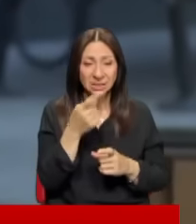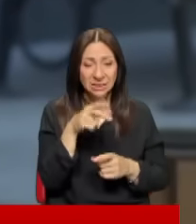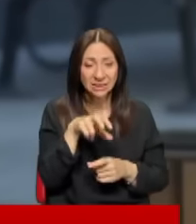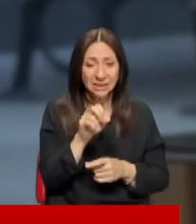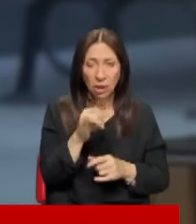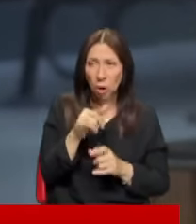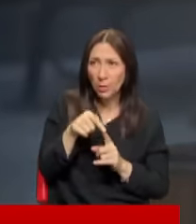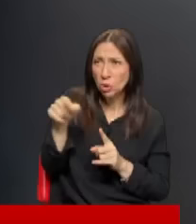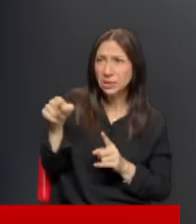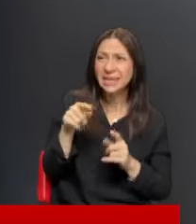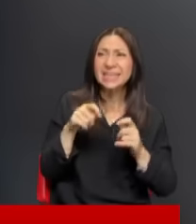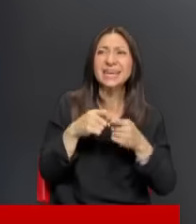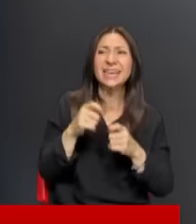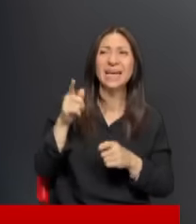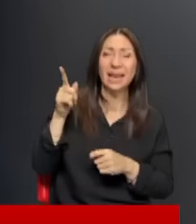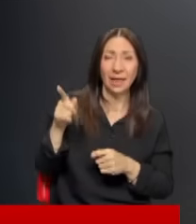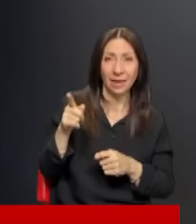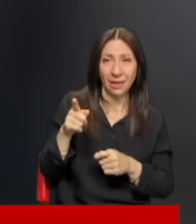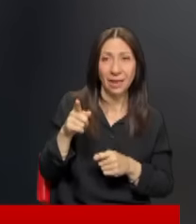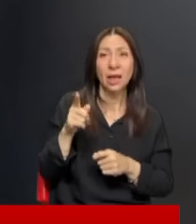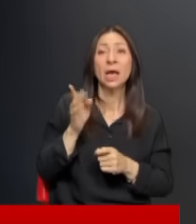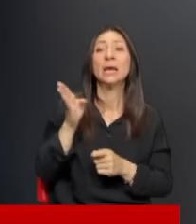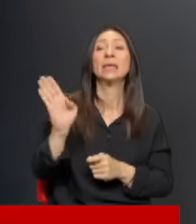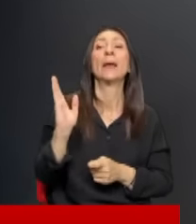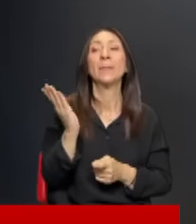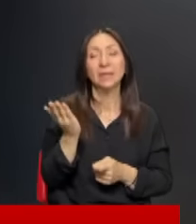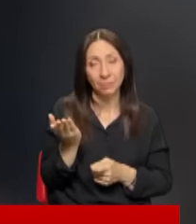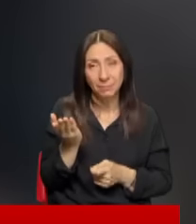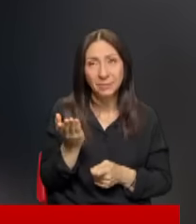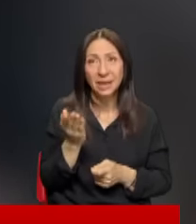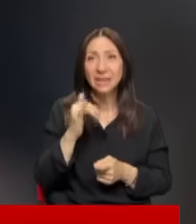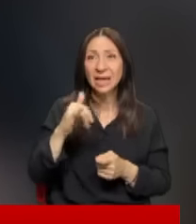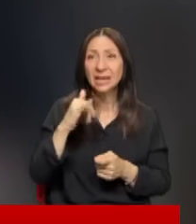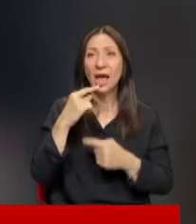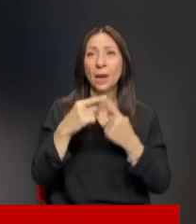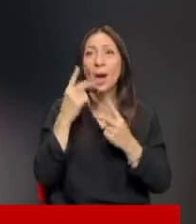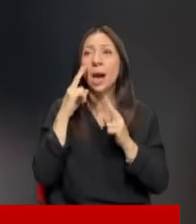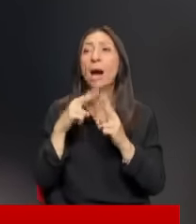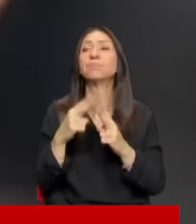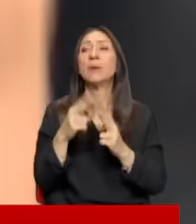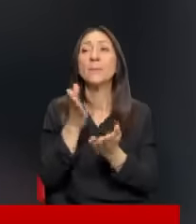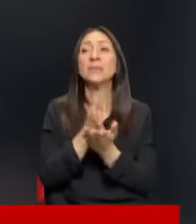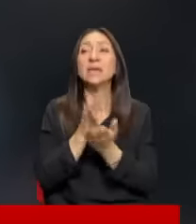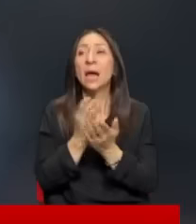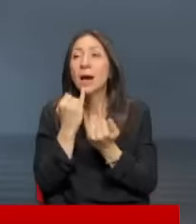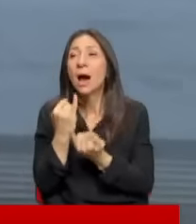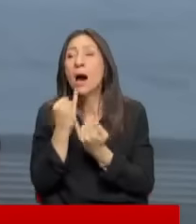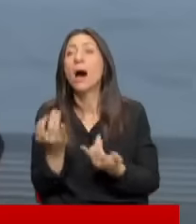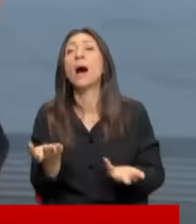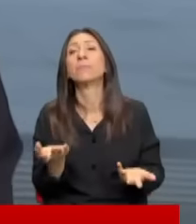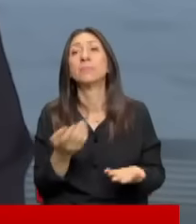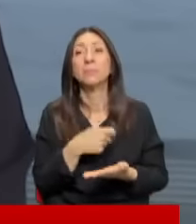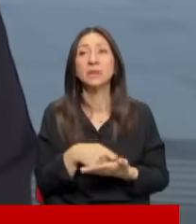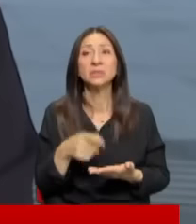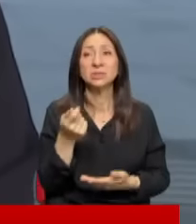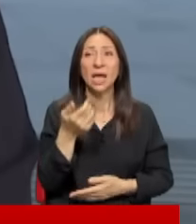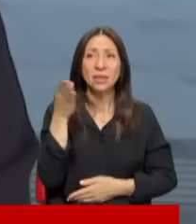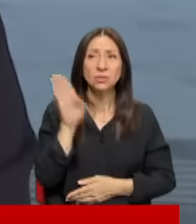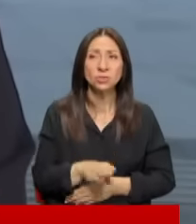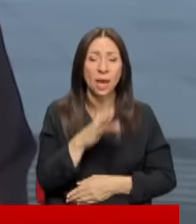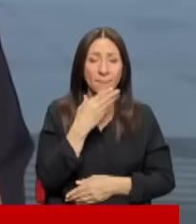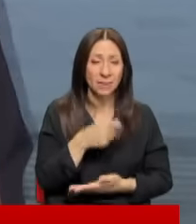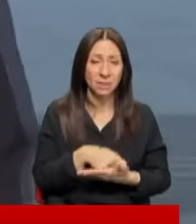80 kilometre uzaklıktaki memleketi Kırıkkale'ye gidip yakınlarını göremedi. Kabir ziyaretleri yapamadı. Maaş ne kadar? En